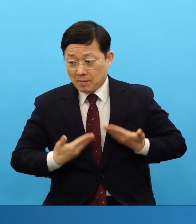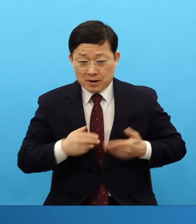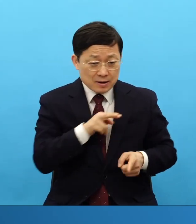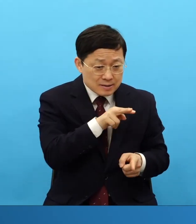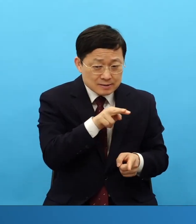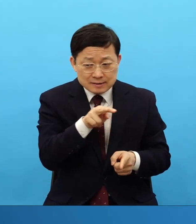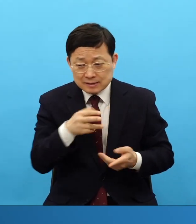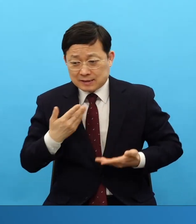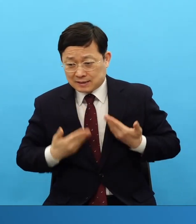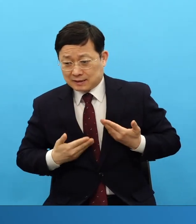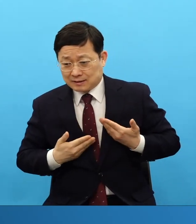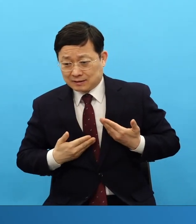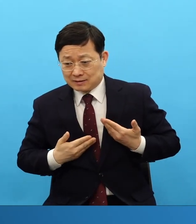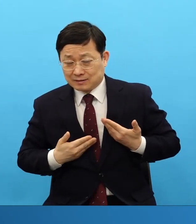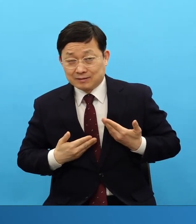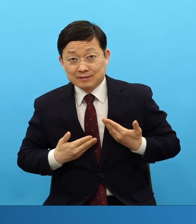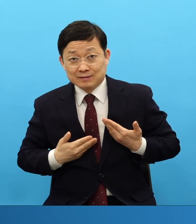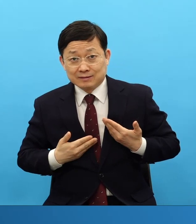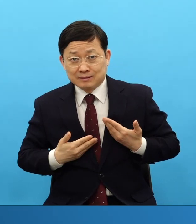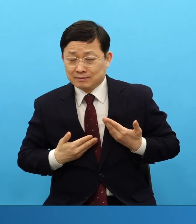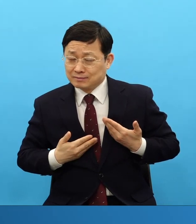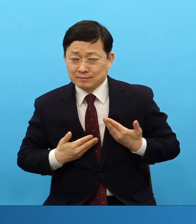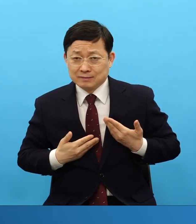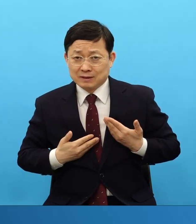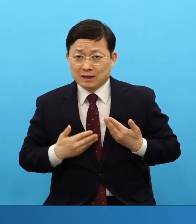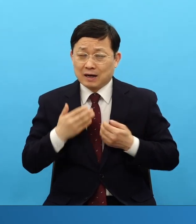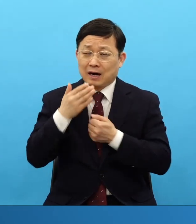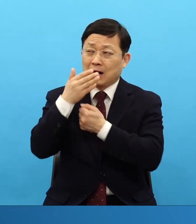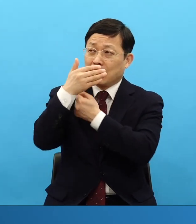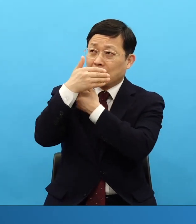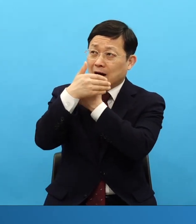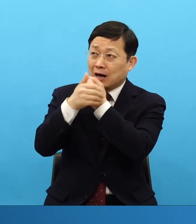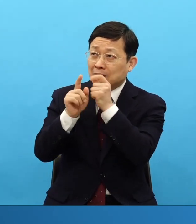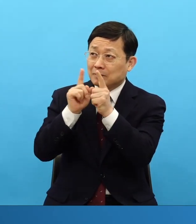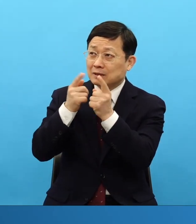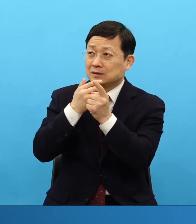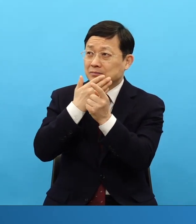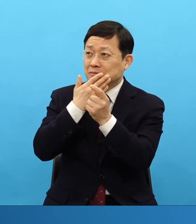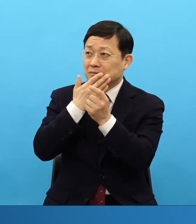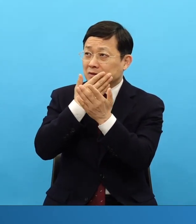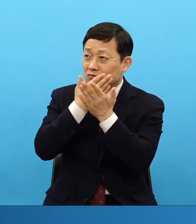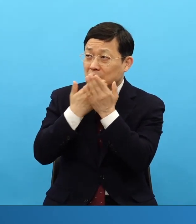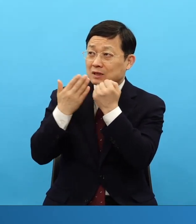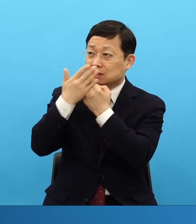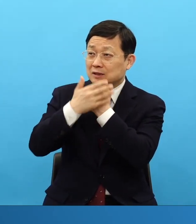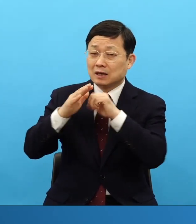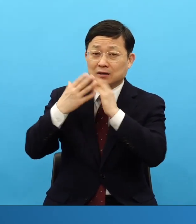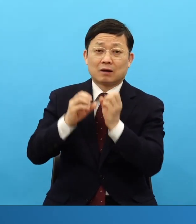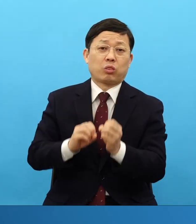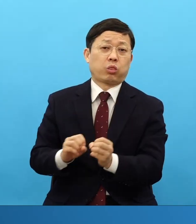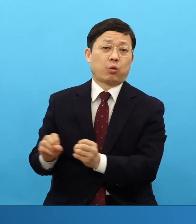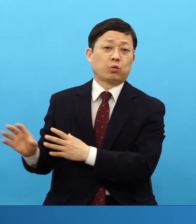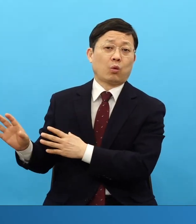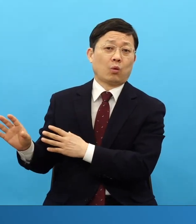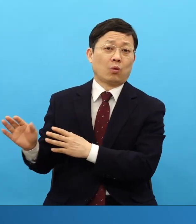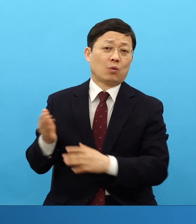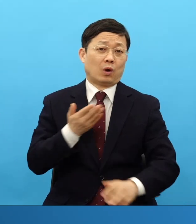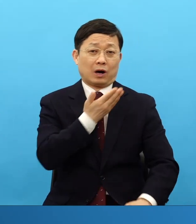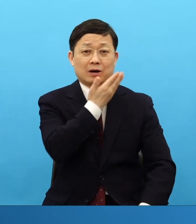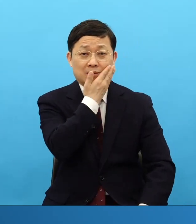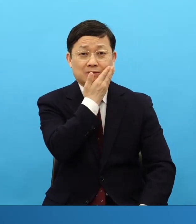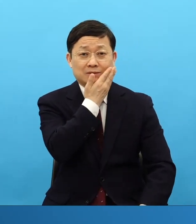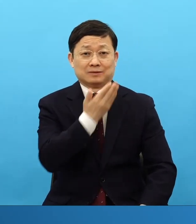이러다 보면 이렇게 많은 걸 일만 하게 되면 놓치게 돼요. And so if you're only focused on the work, you could lose many